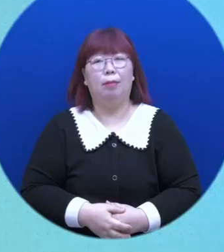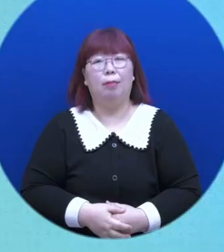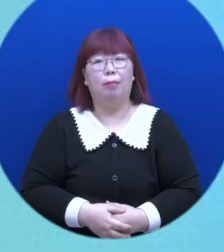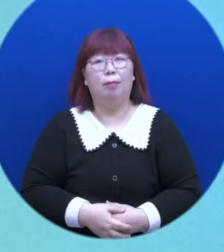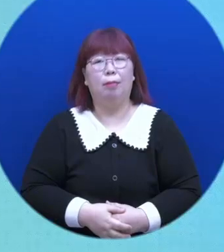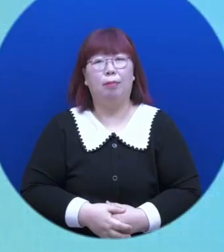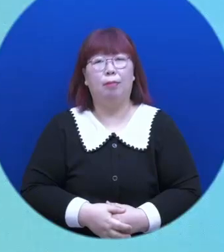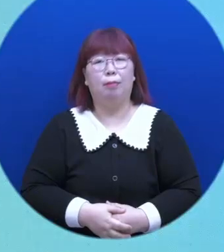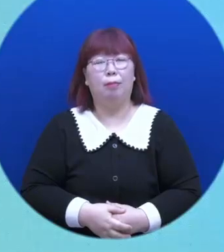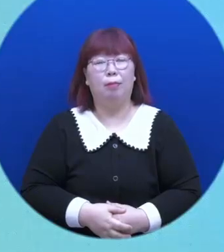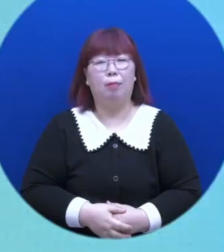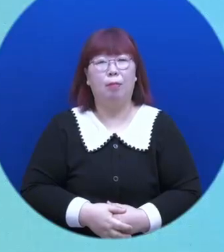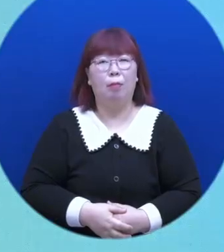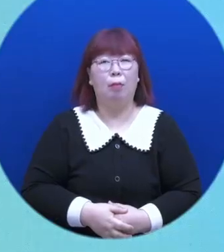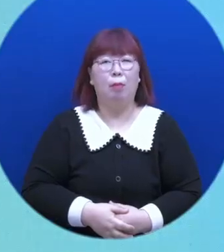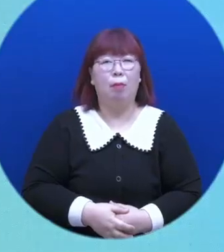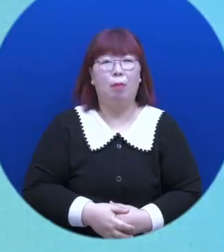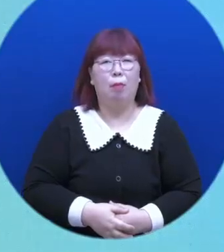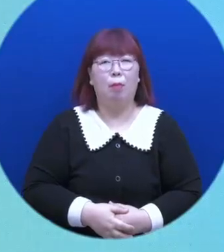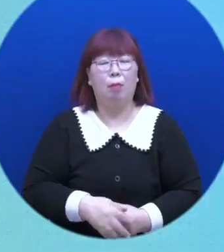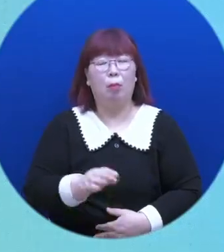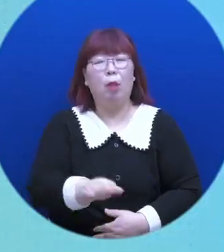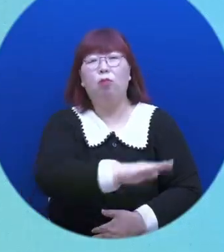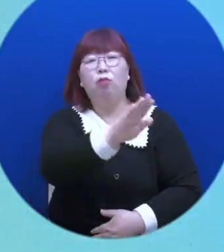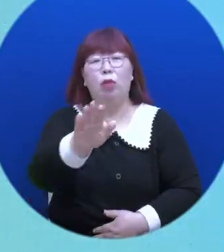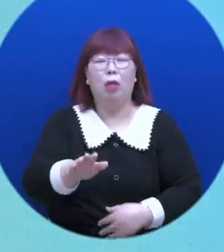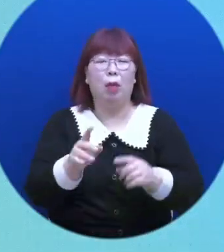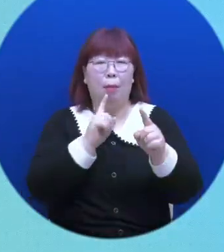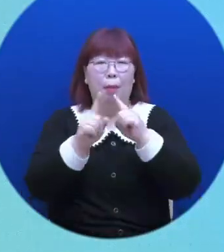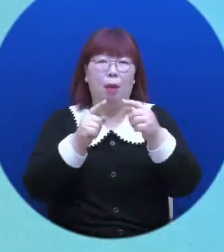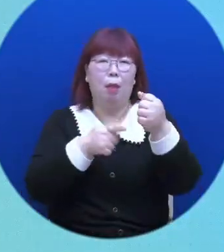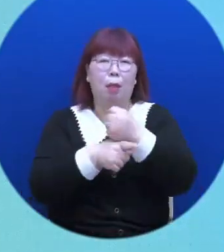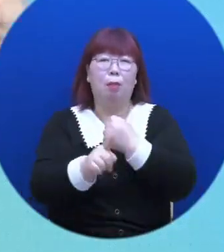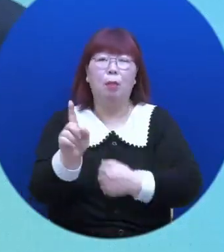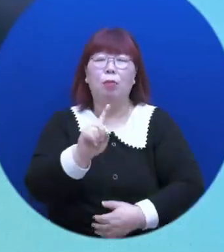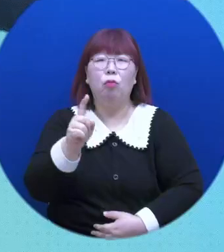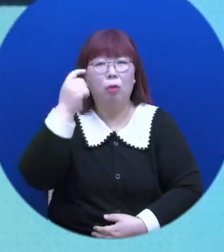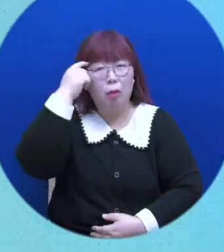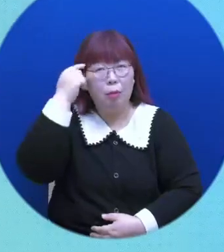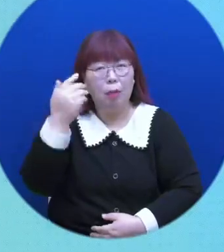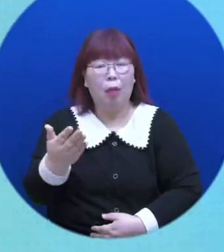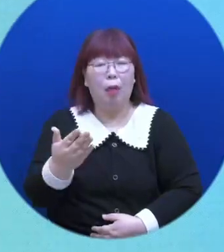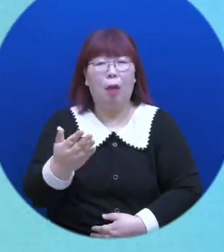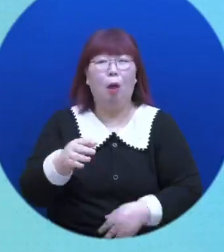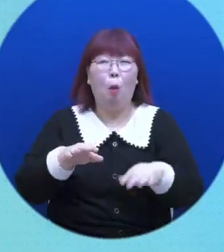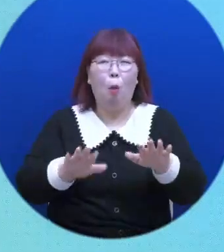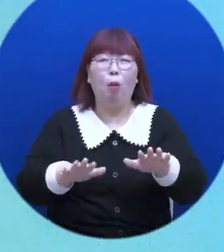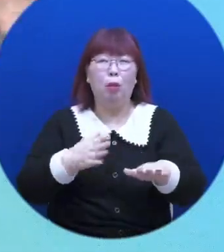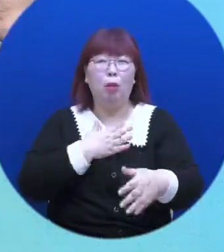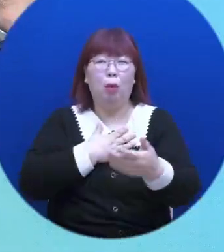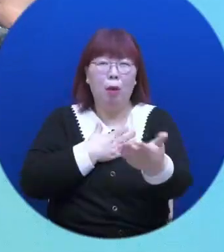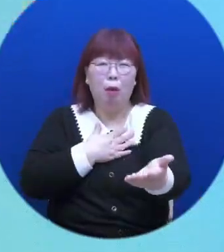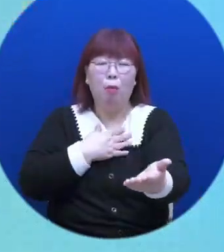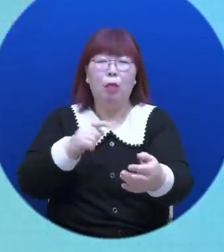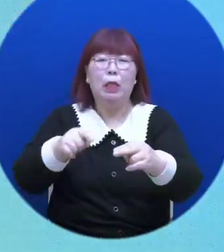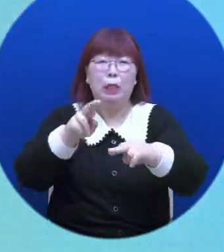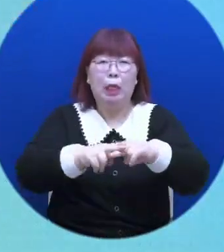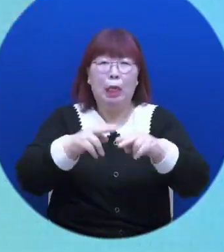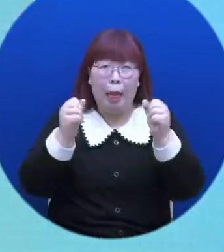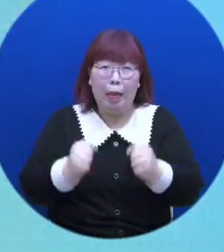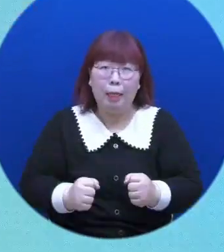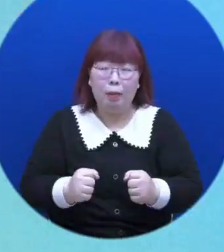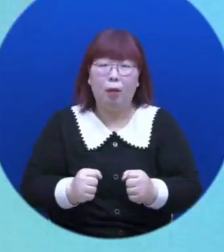이것은 우리에게 뭘 말씀해 주려고 하는 겁니까? 오늘 저와 여러분이 이 자리에 앉아 있습니다.